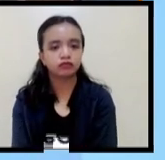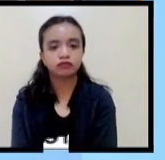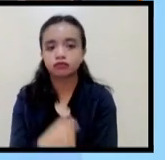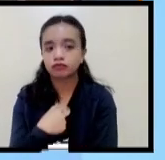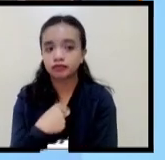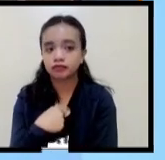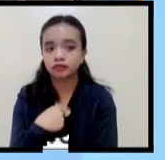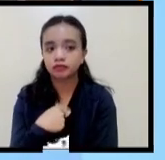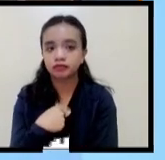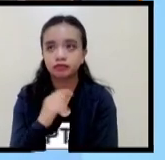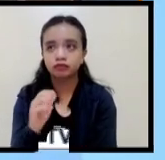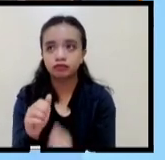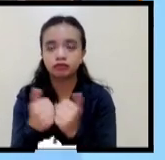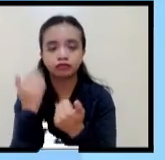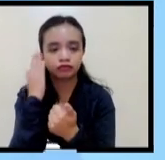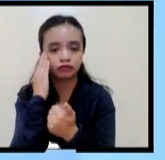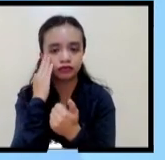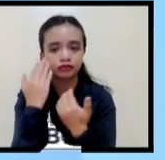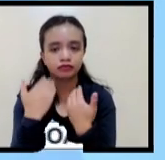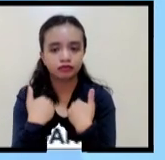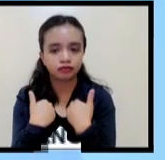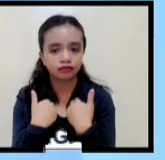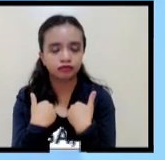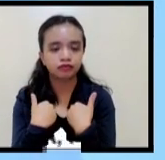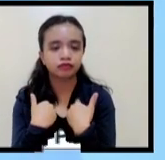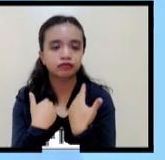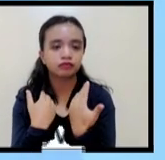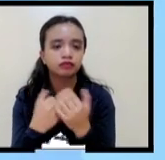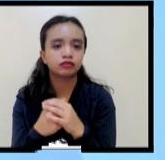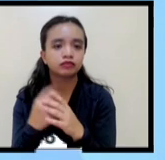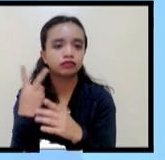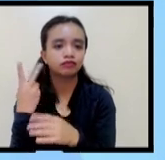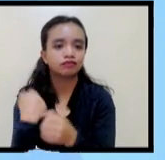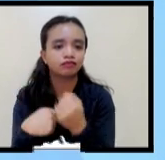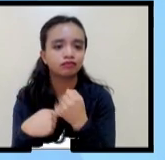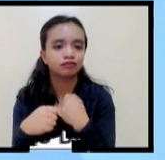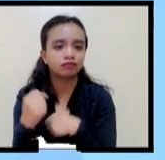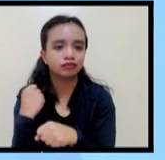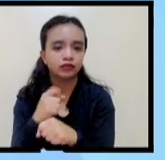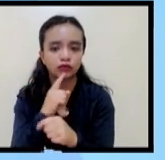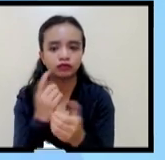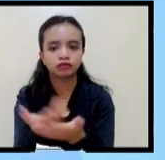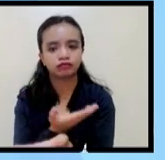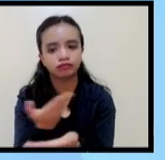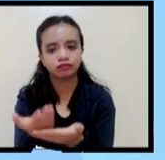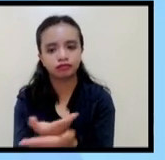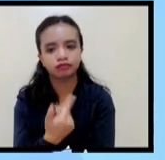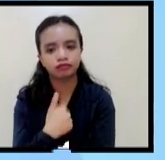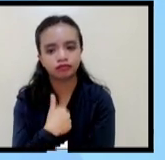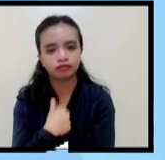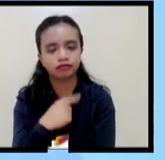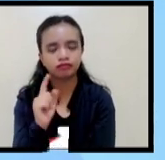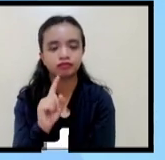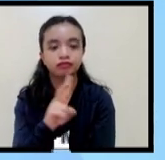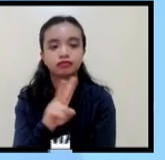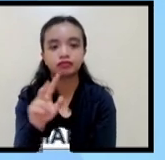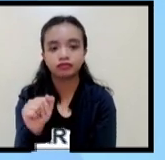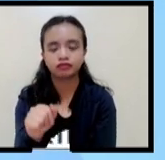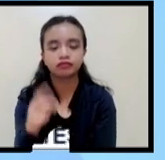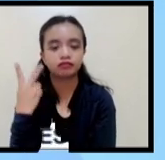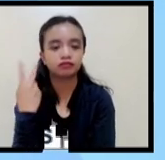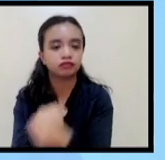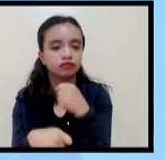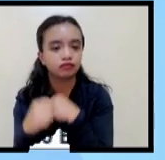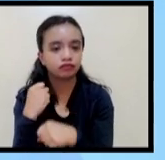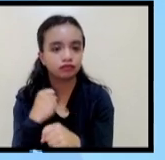Nalaman ko po siya, actually, that was 2 years ago lang. So, sobrang bago pa lang din po ako sa pagiging isang virtual assistant. So, 2 years